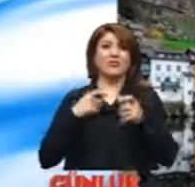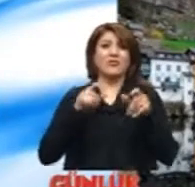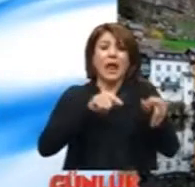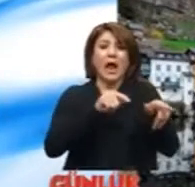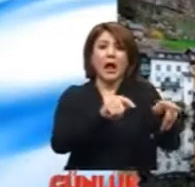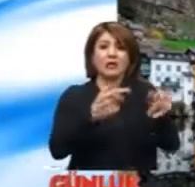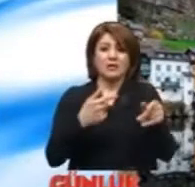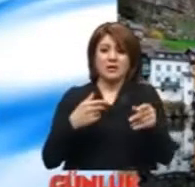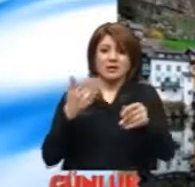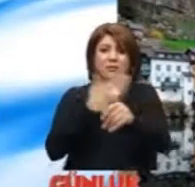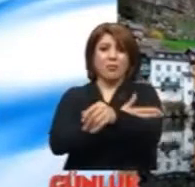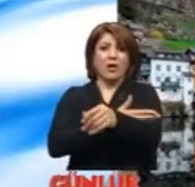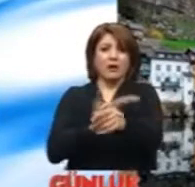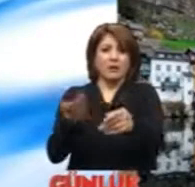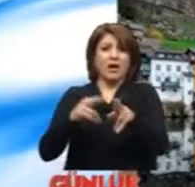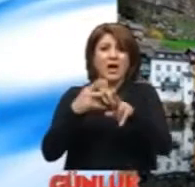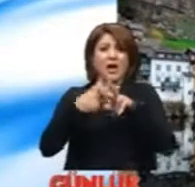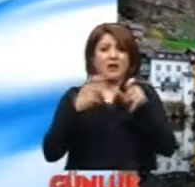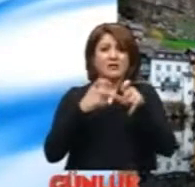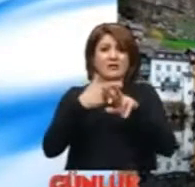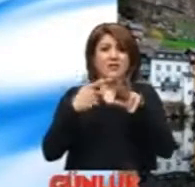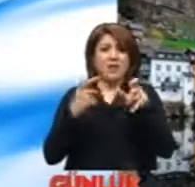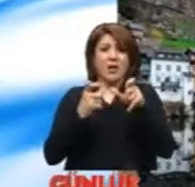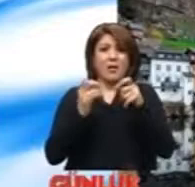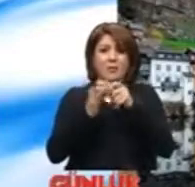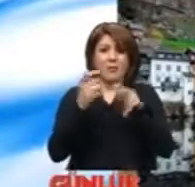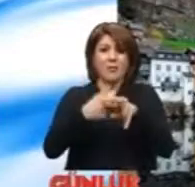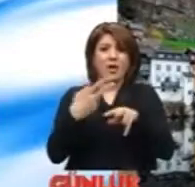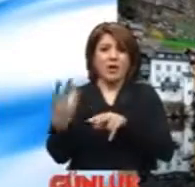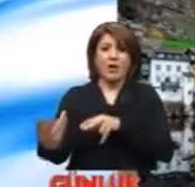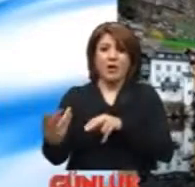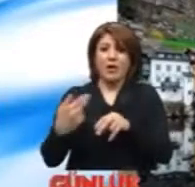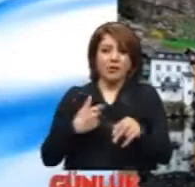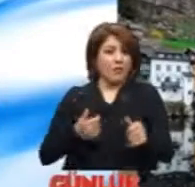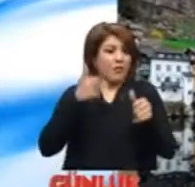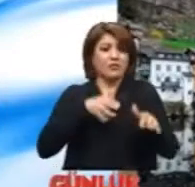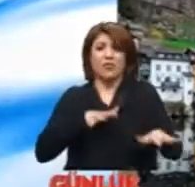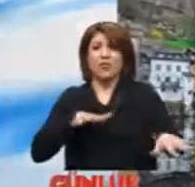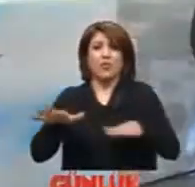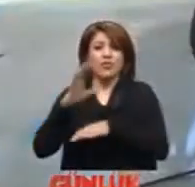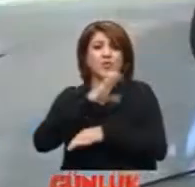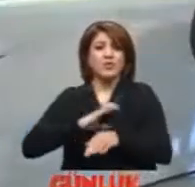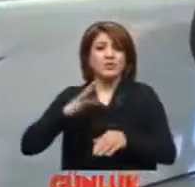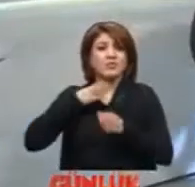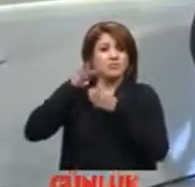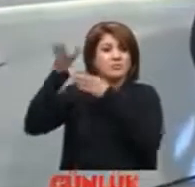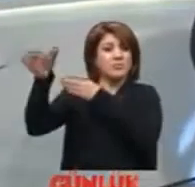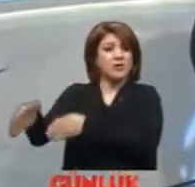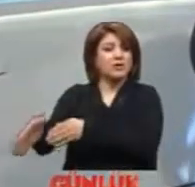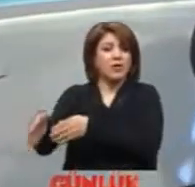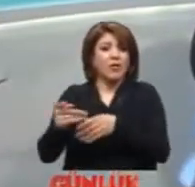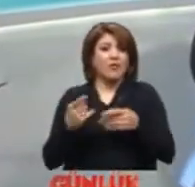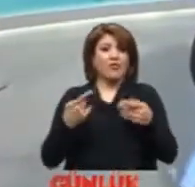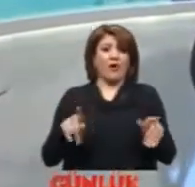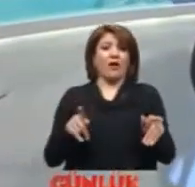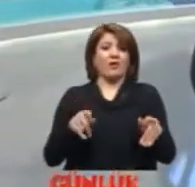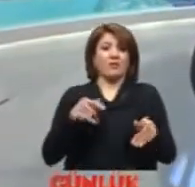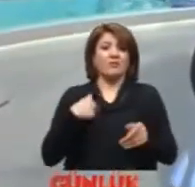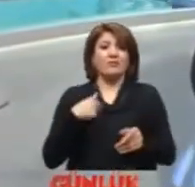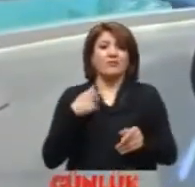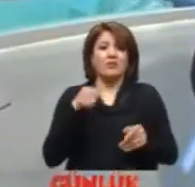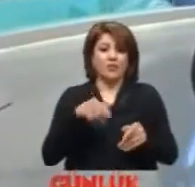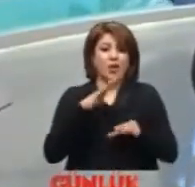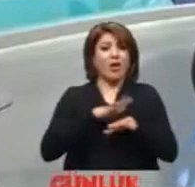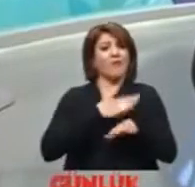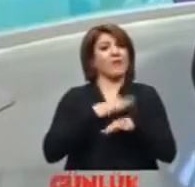hakkında bilgi veren Çinli yetkililer, kasabanın orijinalinden daha fazla turist çekeceğine inanıyor. Taklit kasaba. Ya bir dakika